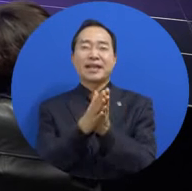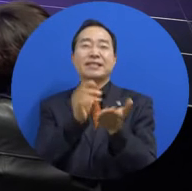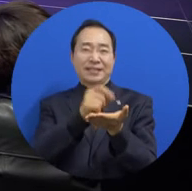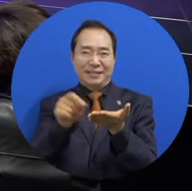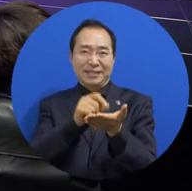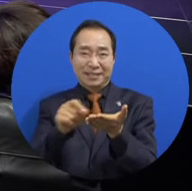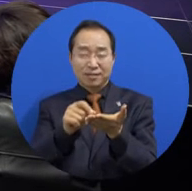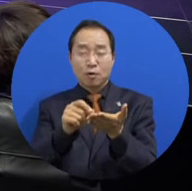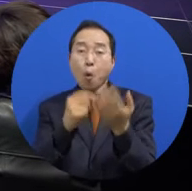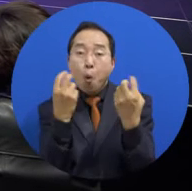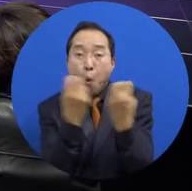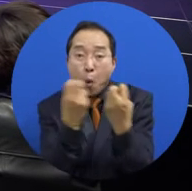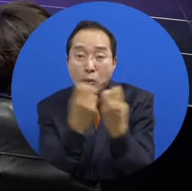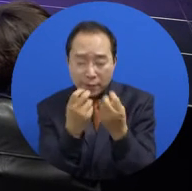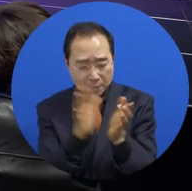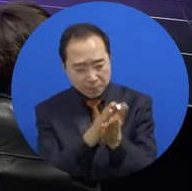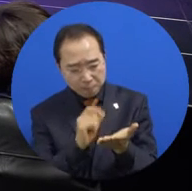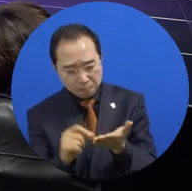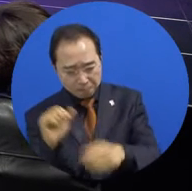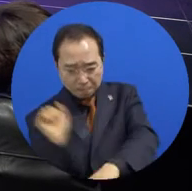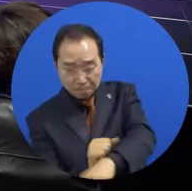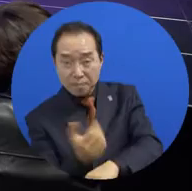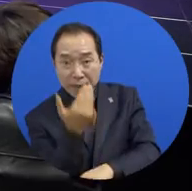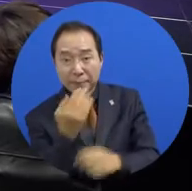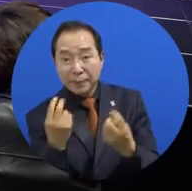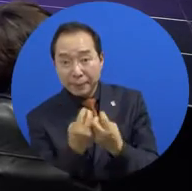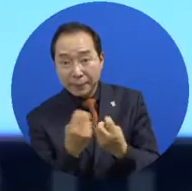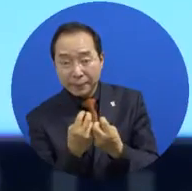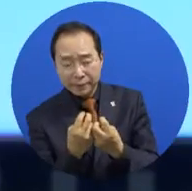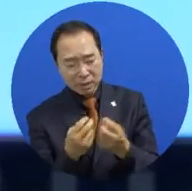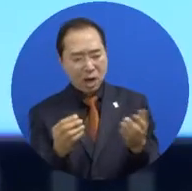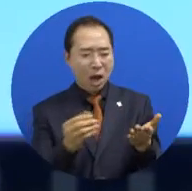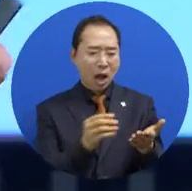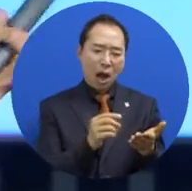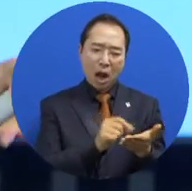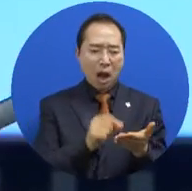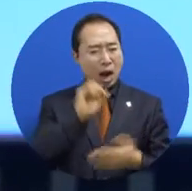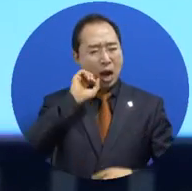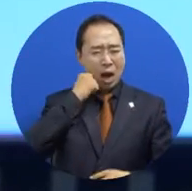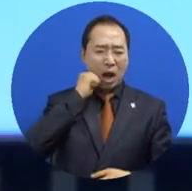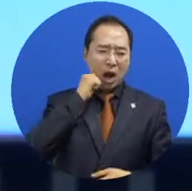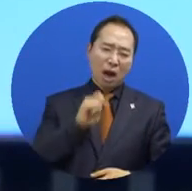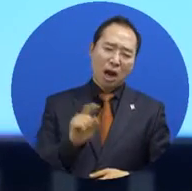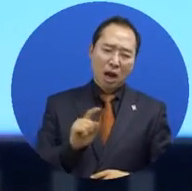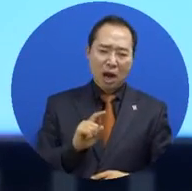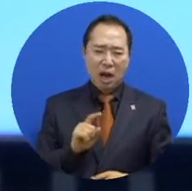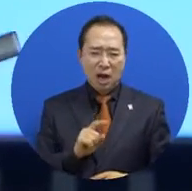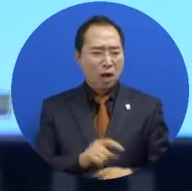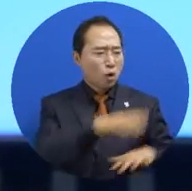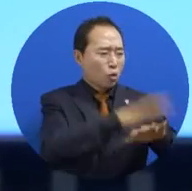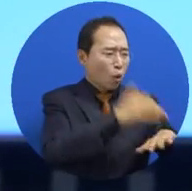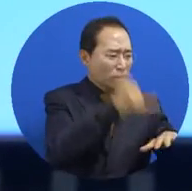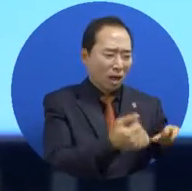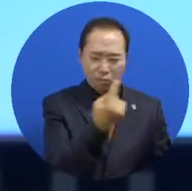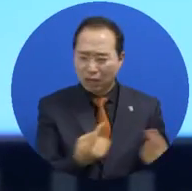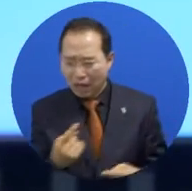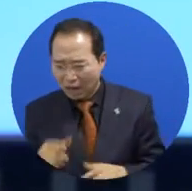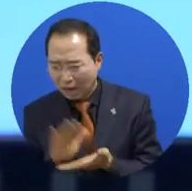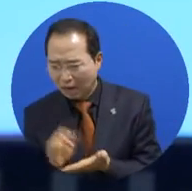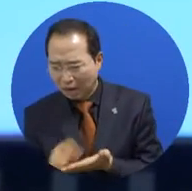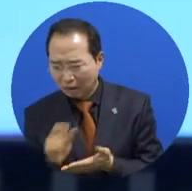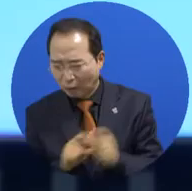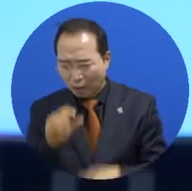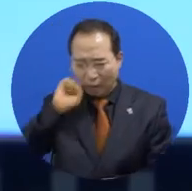실전으로 들어가서 그럼 어떻게 해야 글쓰기를 잘할 수 있느냐? 글쓰기가 어렵다, 힘들다, 그 어려운 걸 왜 막 뭐 농사 짓는